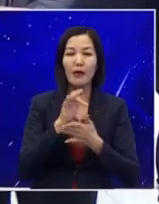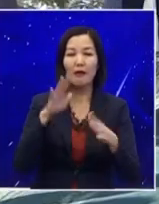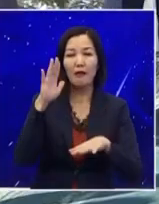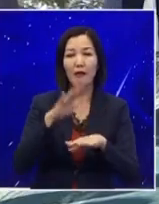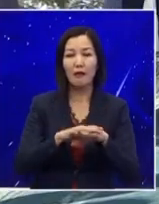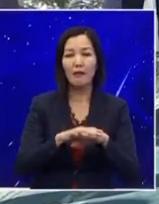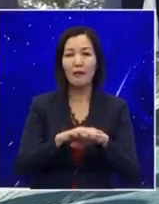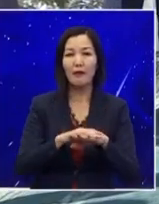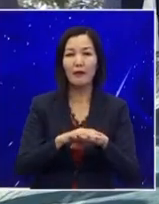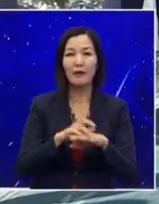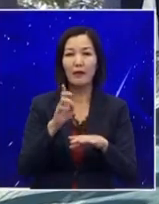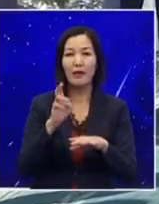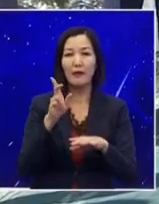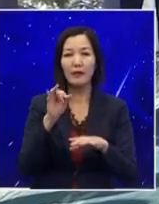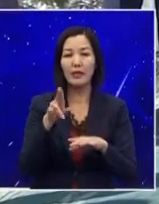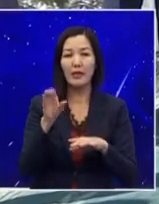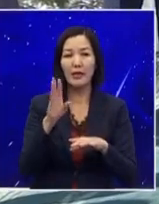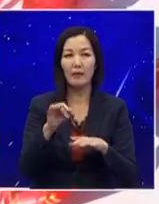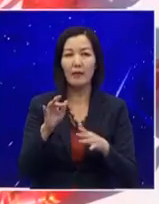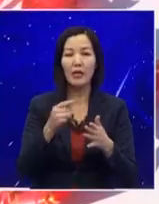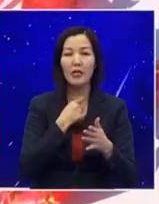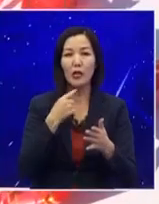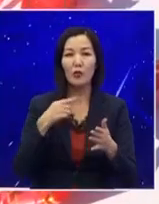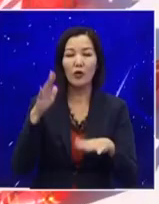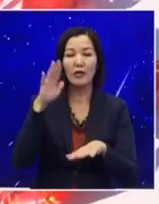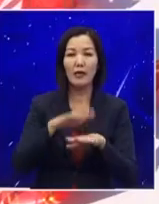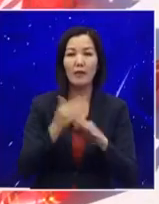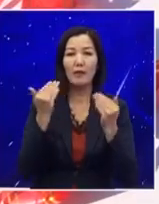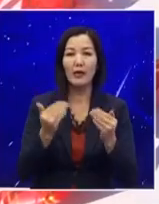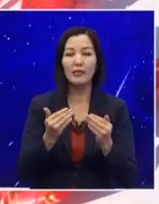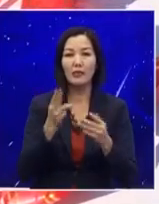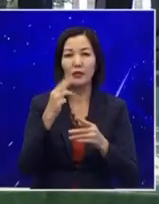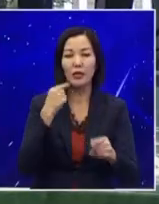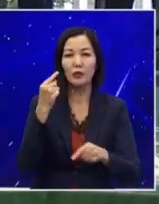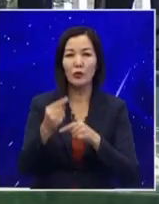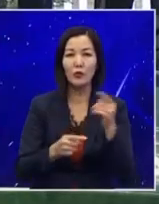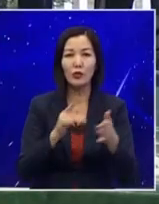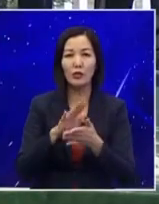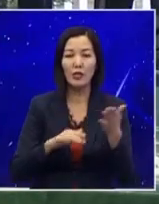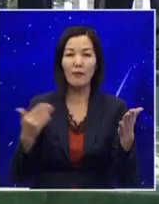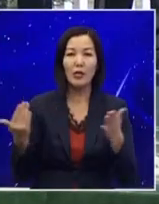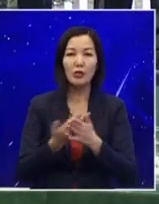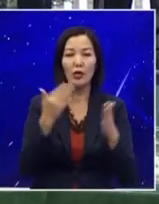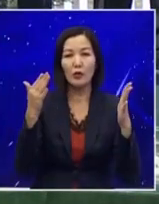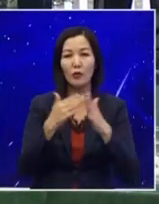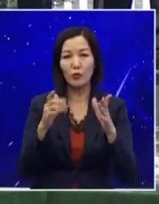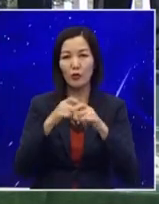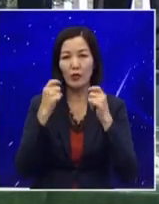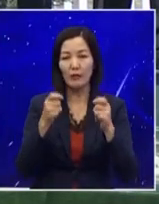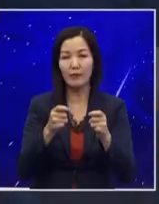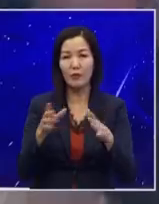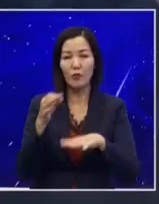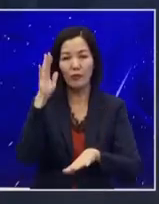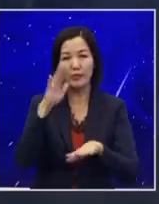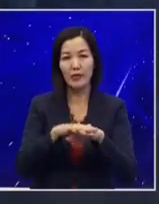Ғалымжан Әбдірайымов. Талдықорған әкімі індет жайлаған қиын уақытқа қарамай дәстүрді жалғап жаңа үйлерді уақытылы табыстауды облыс